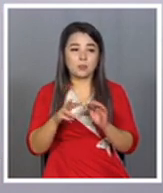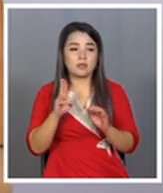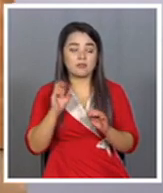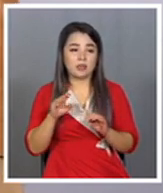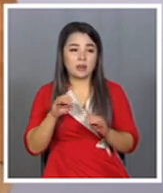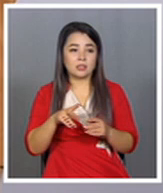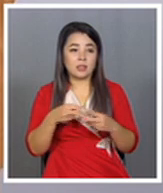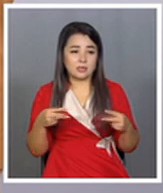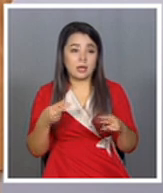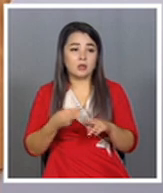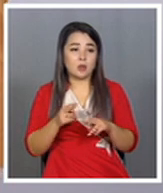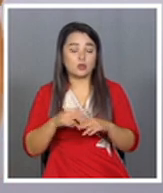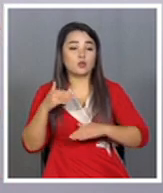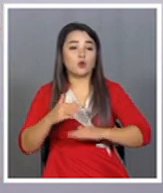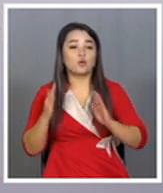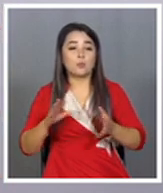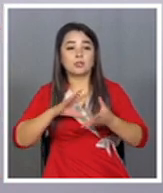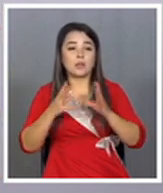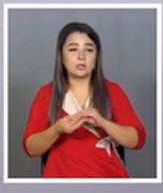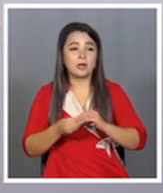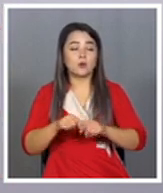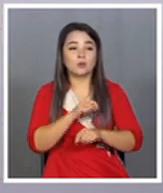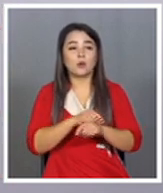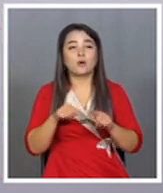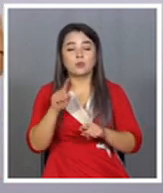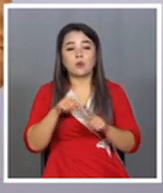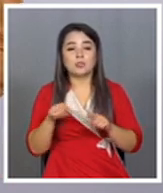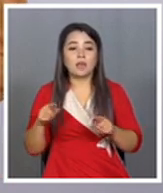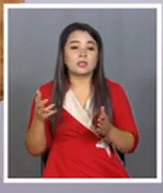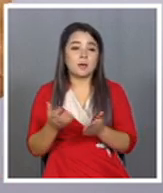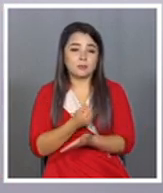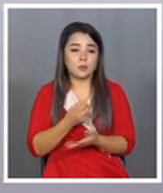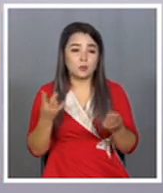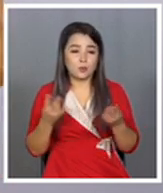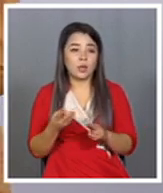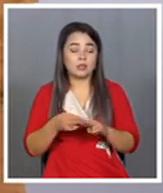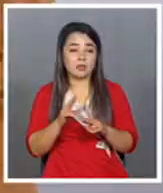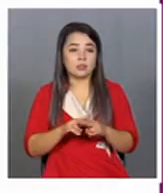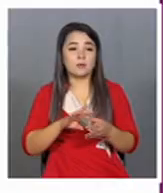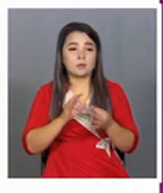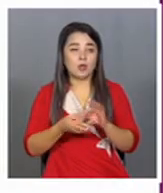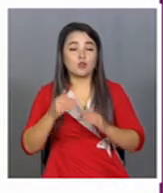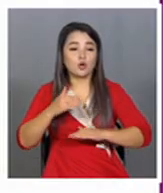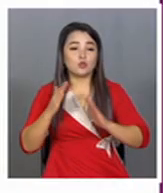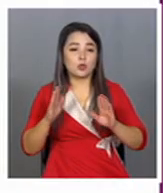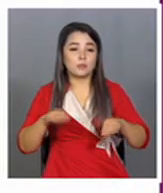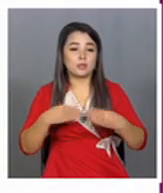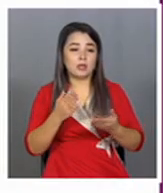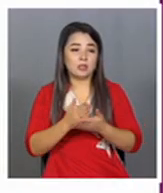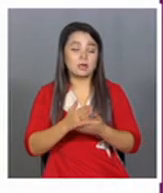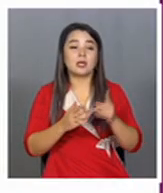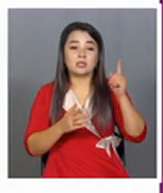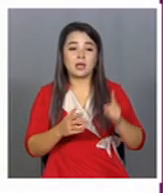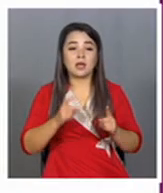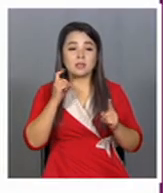квадратқа тең. Тік 4 бұрыштың ені мен ұзындығын табыңыз. Мінекей тік 4 бұрыш берілген. Енін X